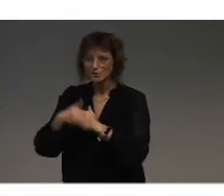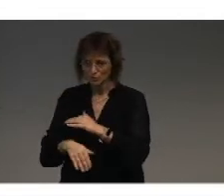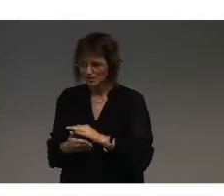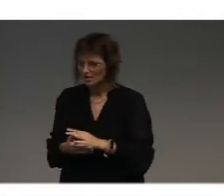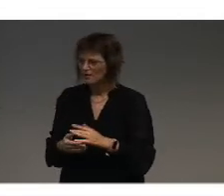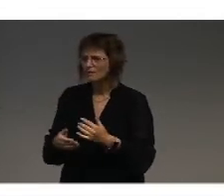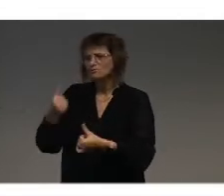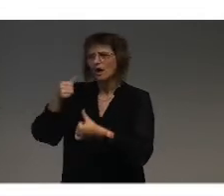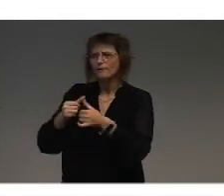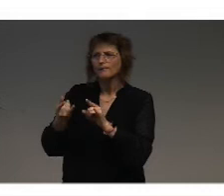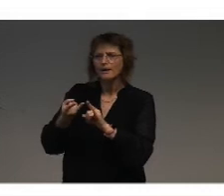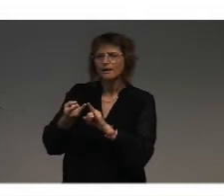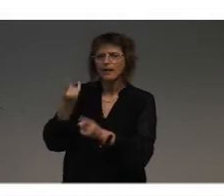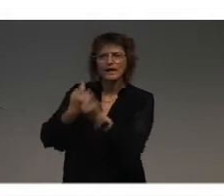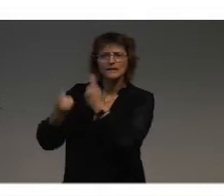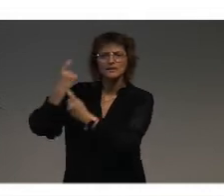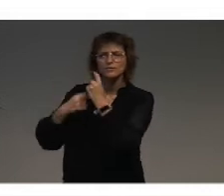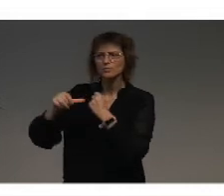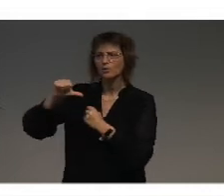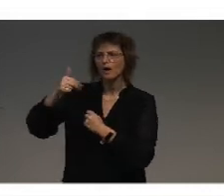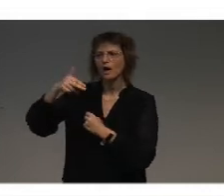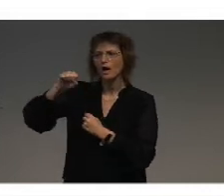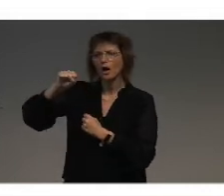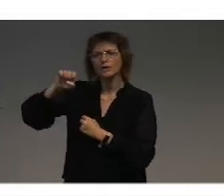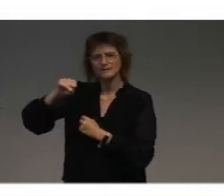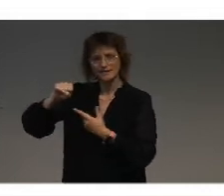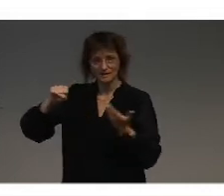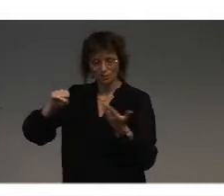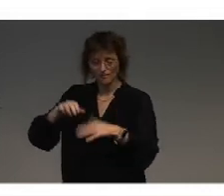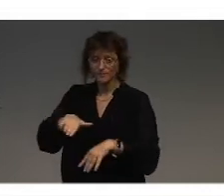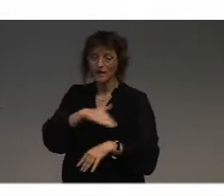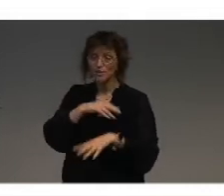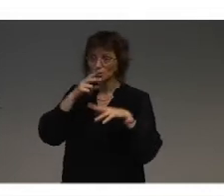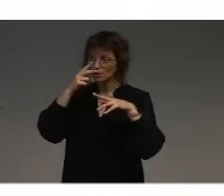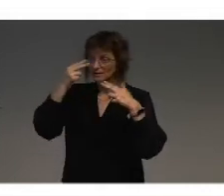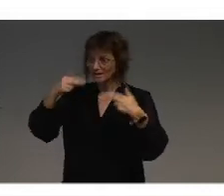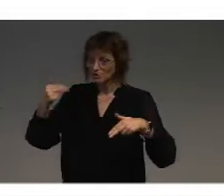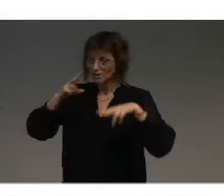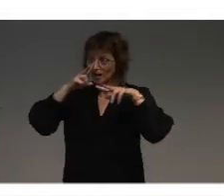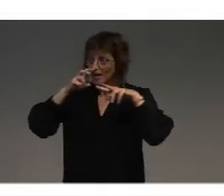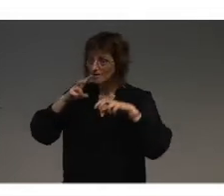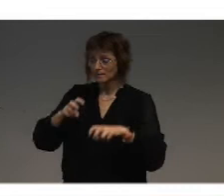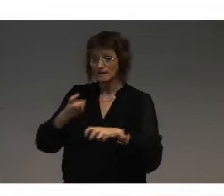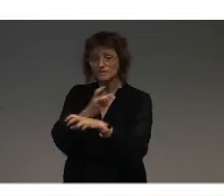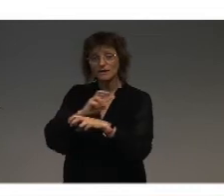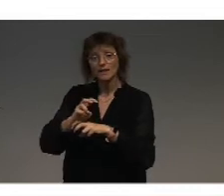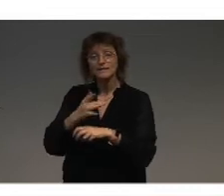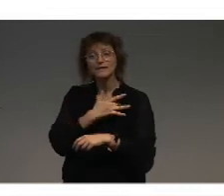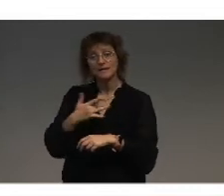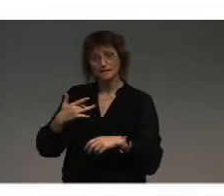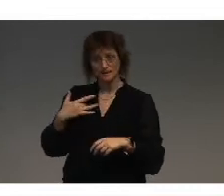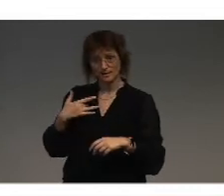l'ANSES, une agence nationale d'expertise. On évalue les risques sanitaires pour que les autorités compétentes